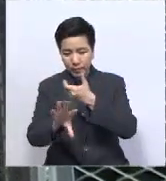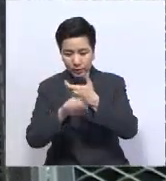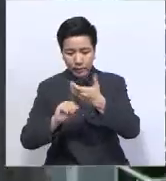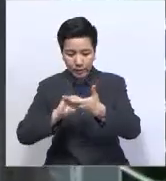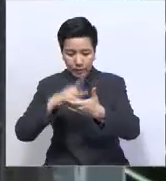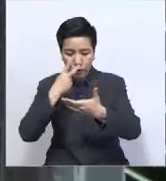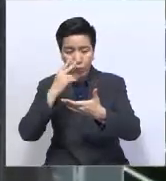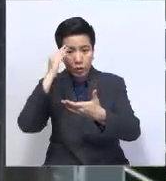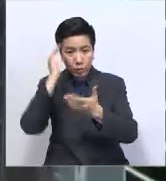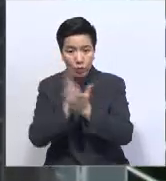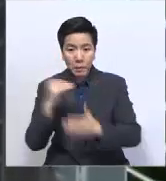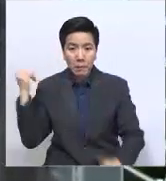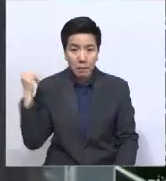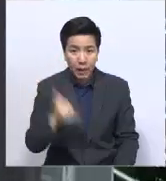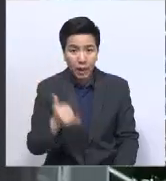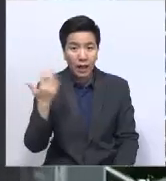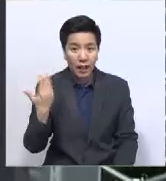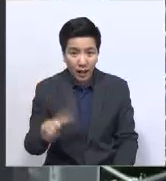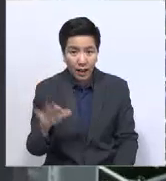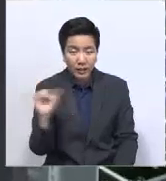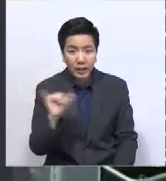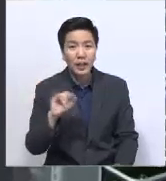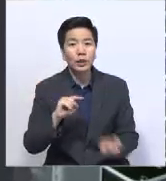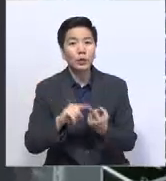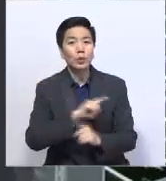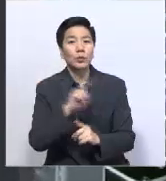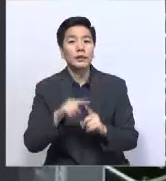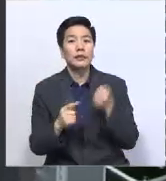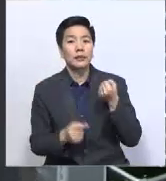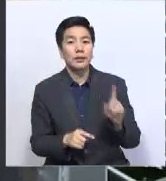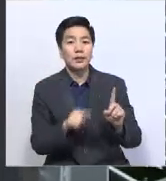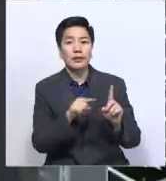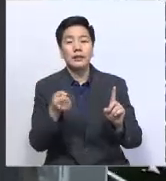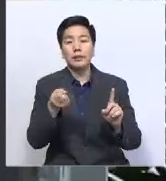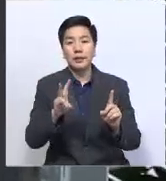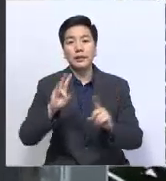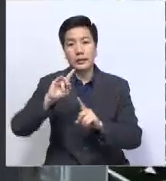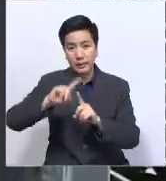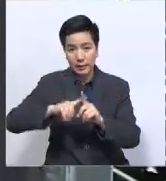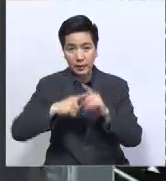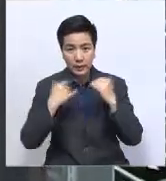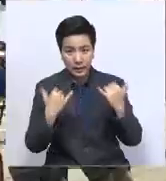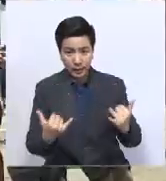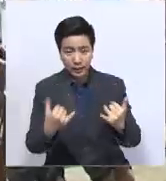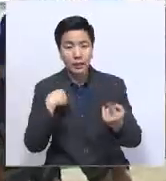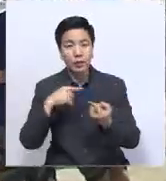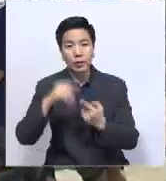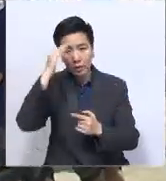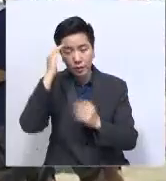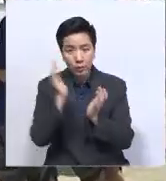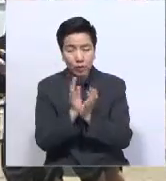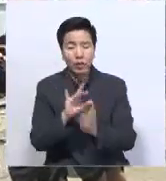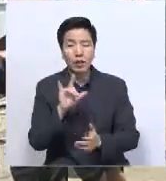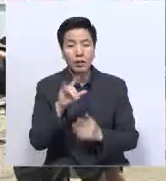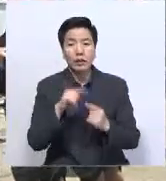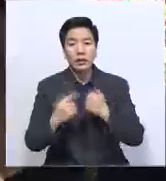ว่ามีตำรวจมาตรวจพื้นที่แล้วหรือไม่ในช่วงของวันที่11ถึง17เมษายนและแอปพลิเคชัน Police